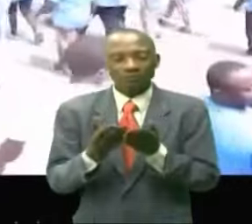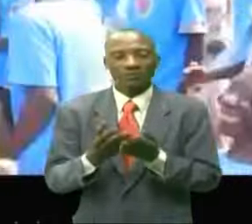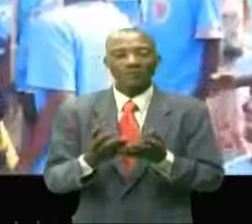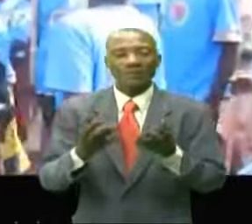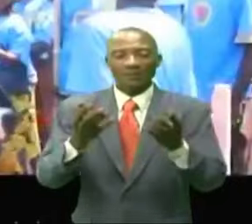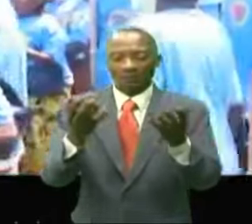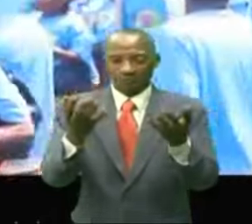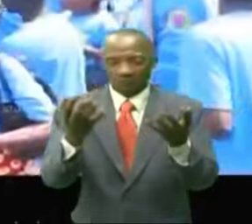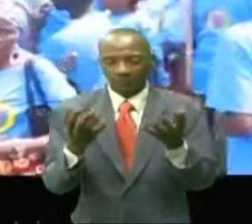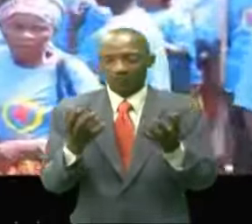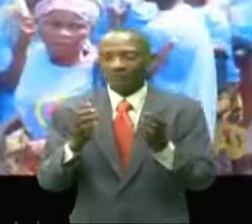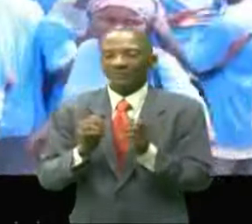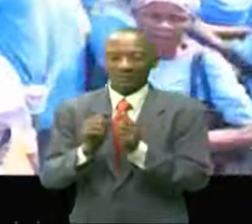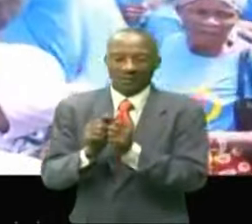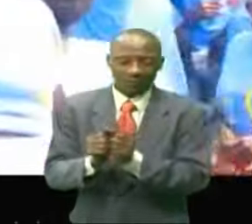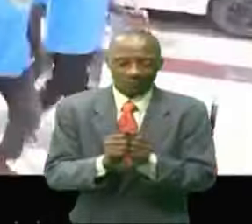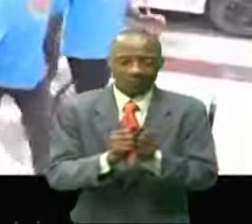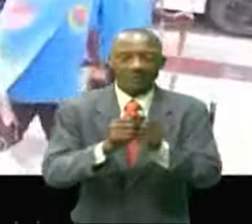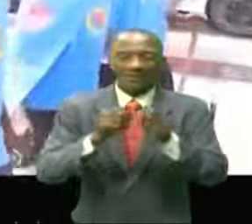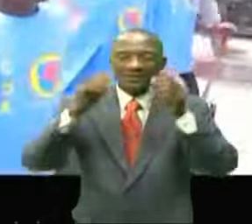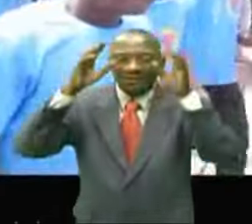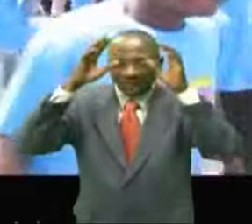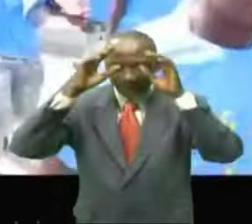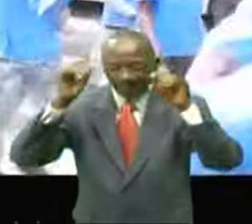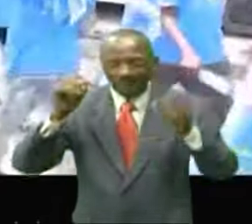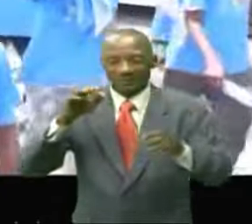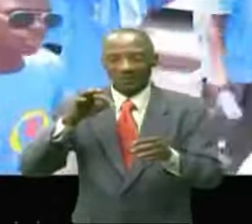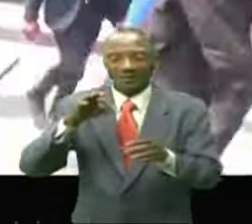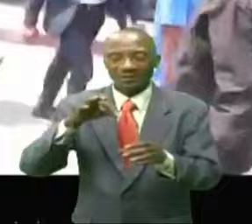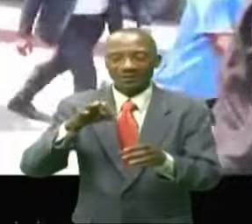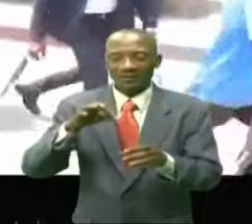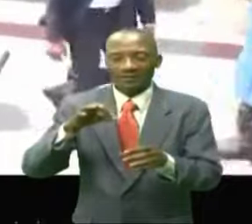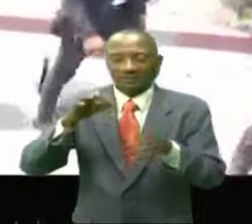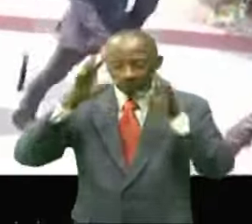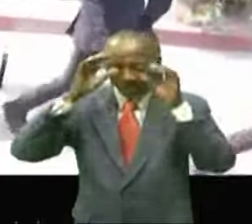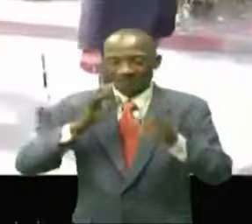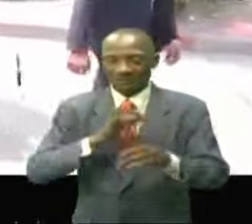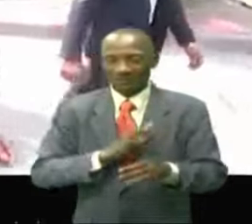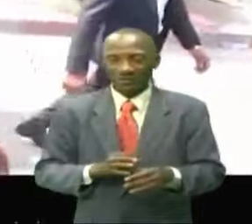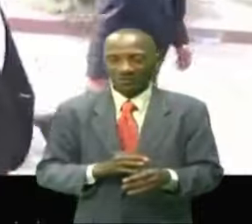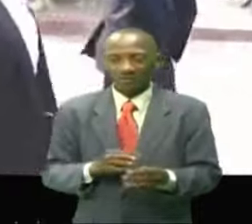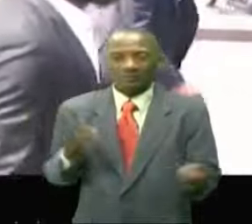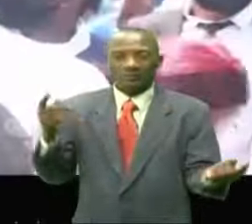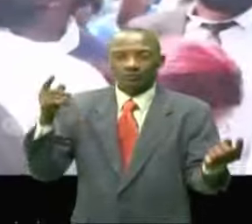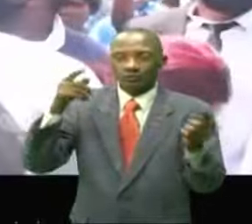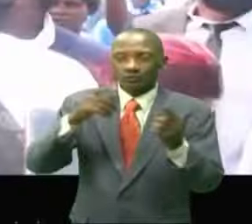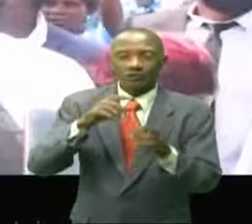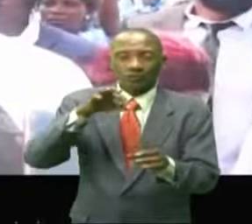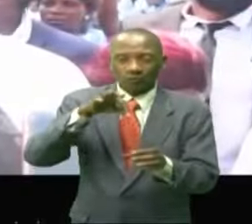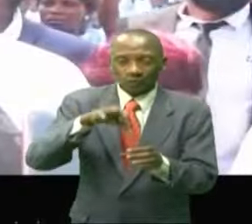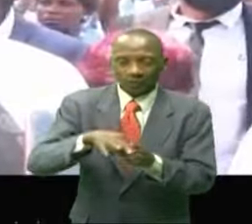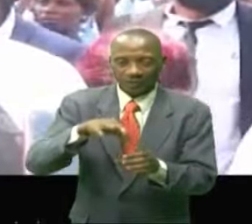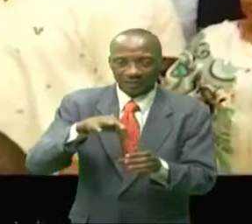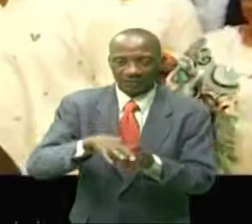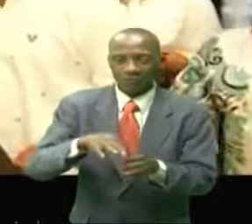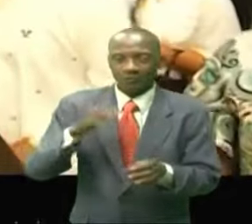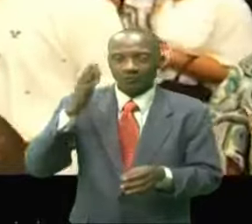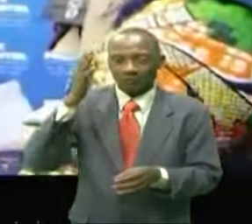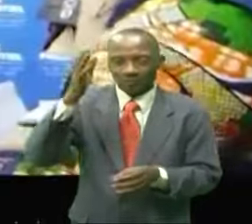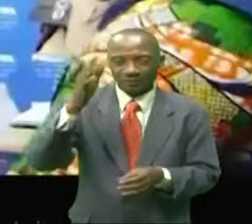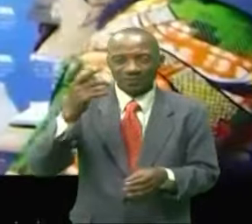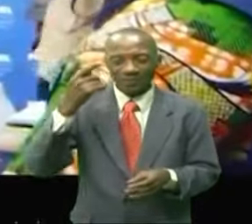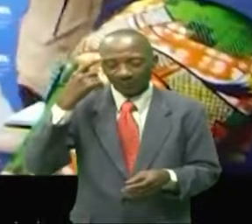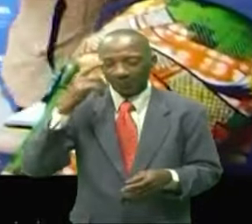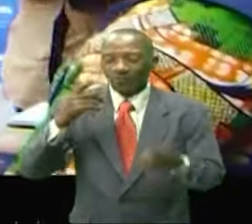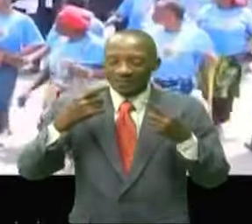candidats Félix-Antoine Tshisekedi. C'est sur instruction de notre autorité morale Louis Kamweni qui nous a demandé d'accompagner